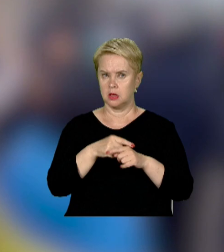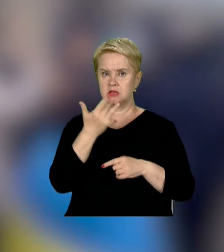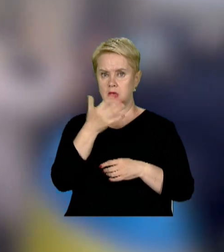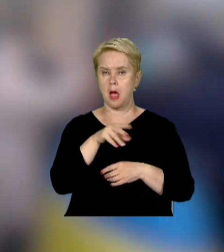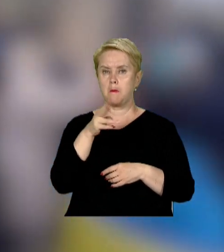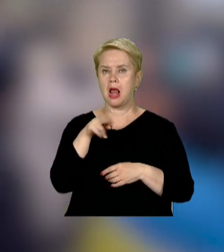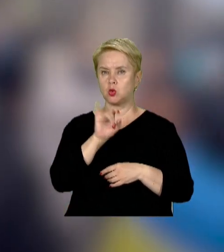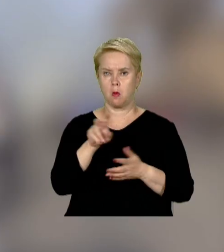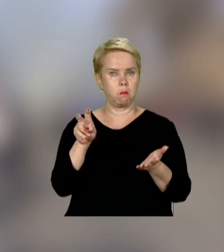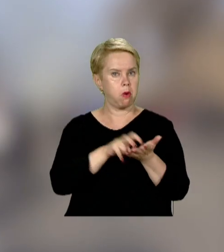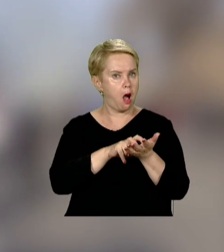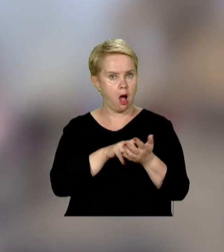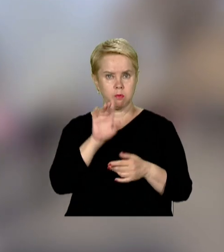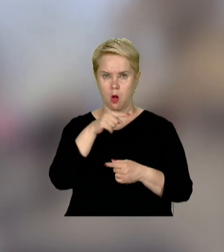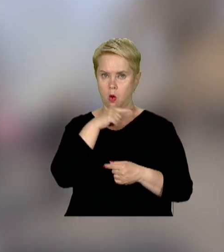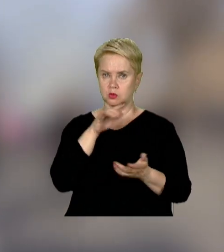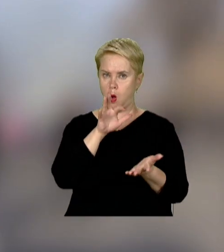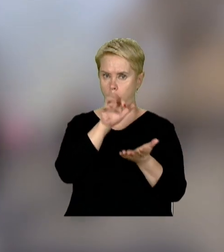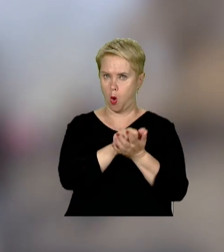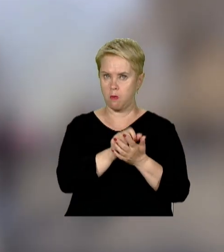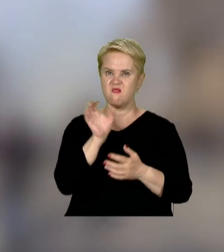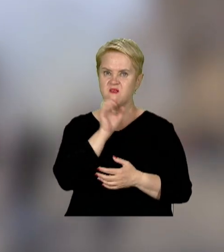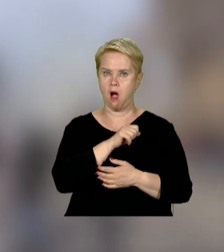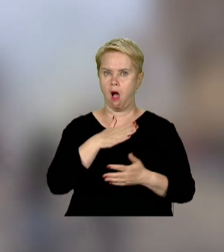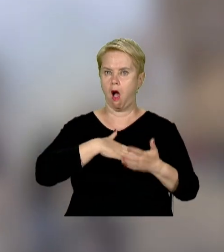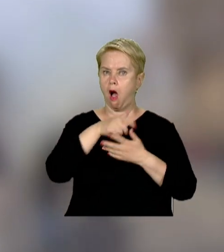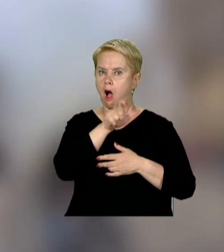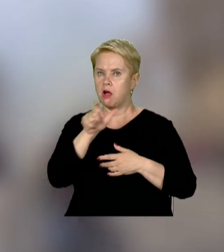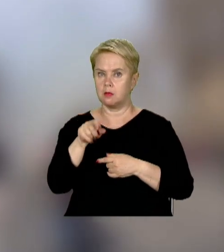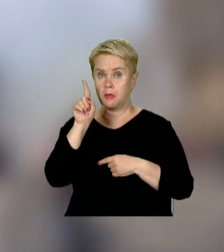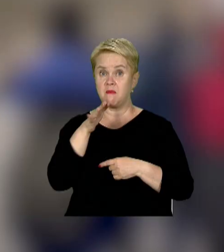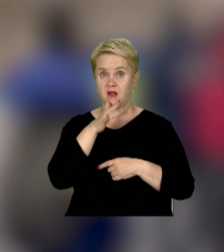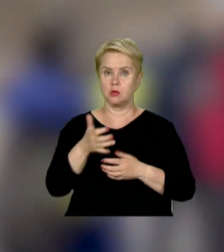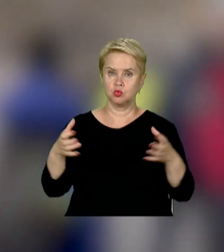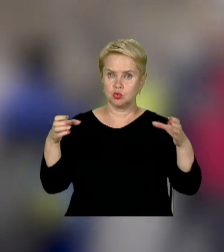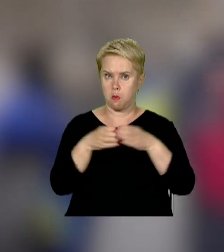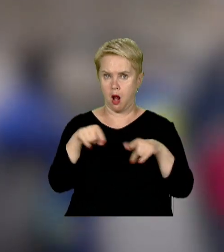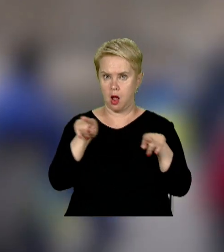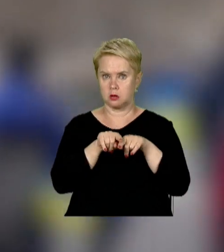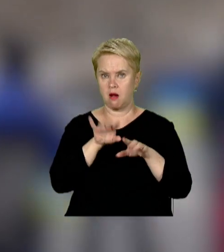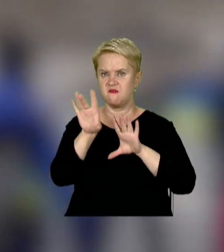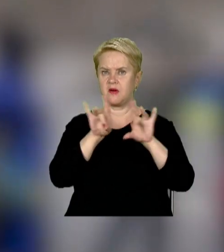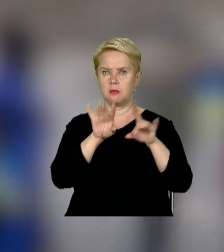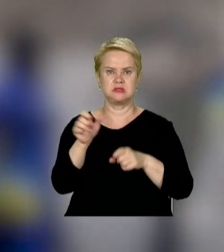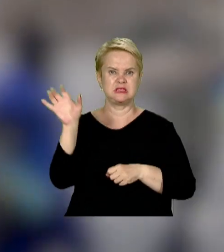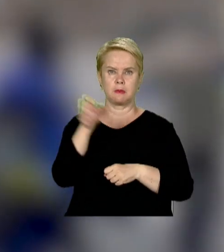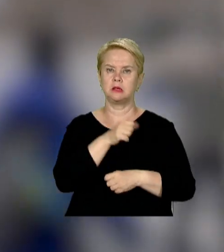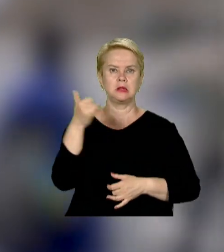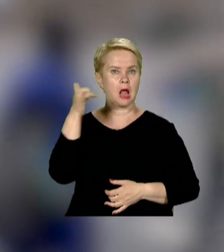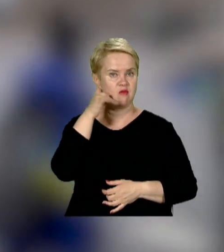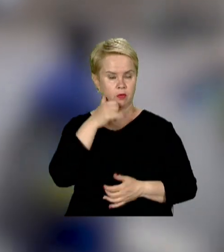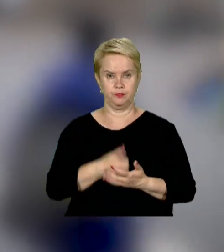нечисленний, мелітопольці боялися, бо російські окупанти викрадали активістів прямо під час зібрань, а також відбирали телефони.